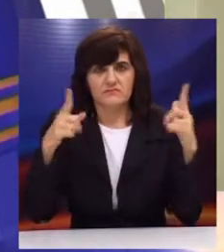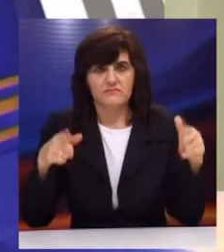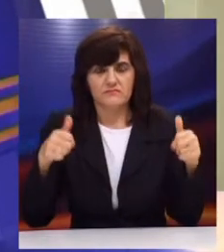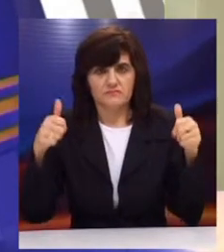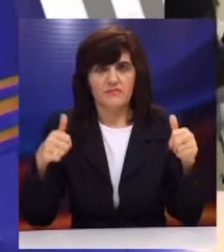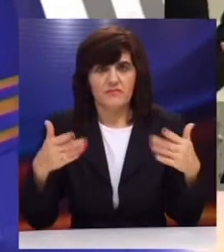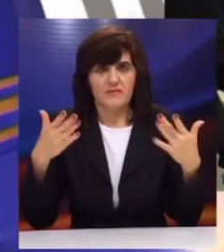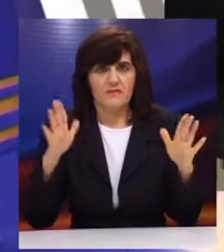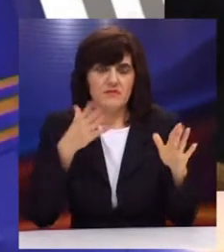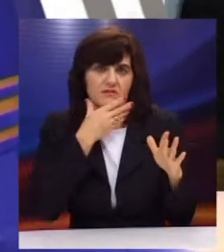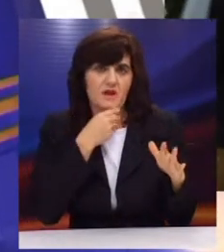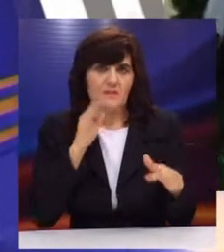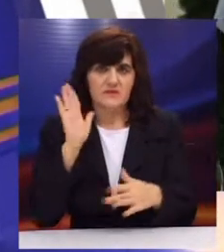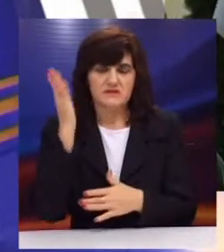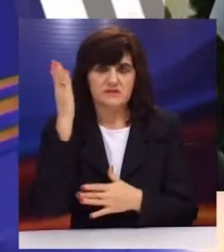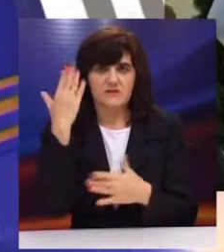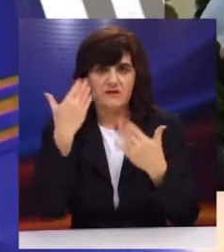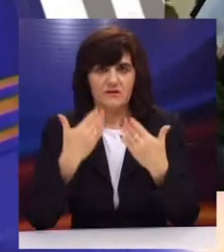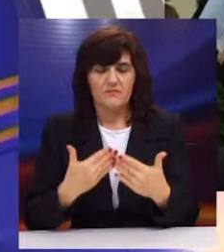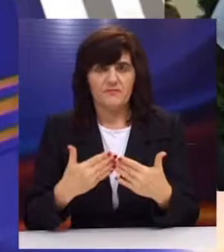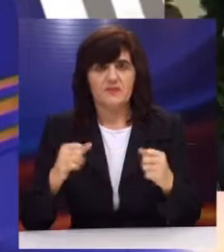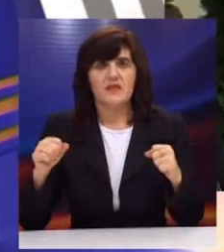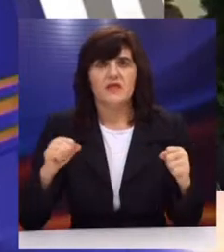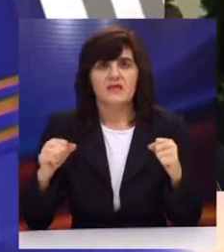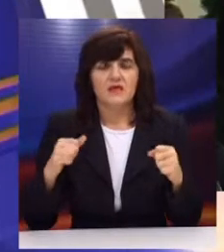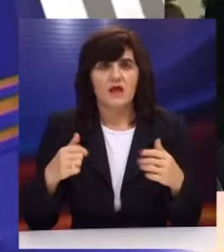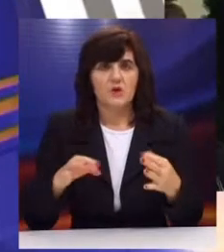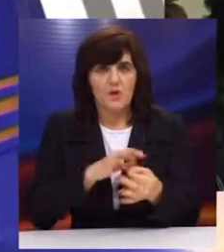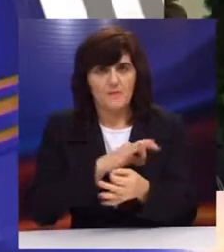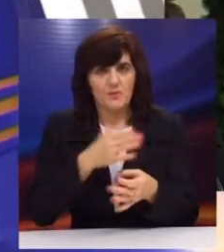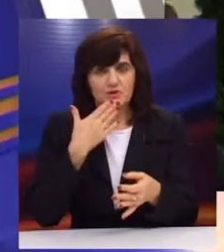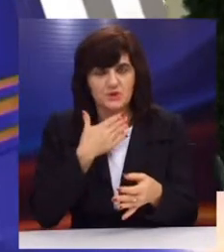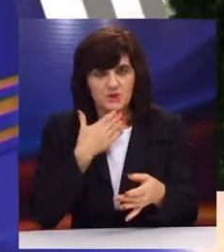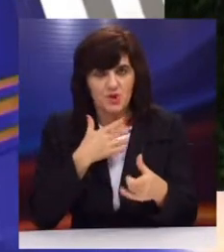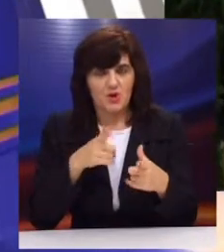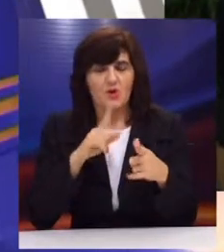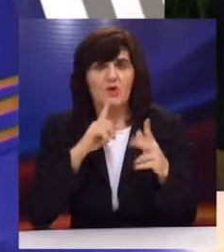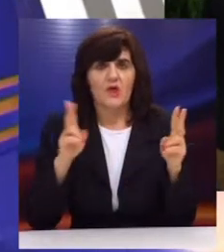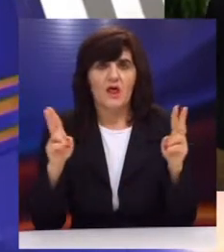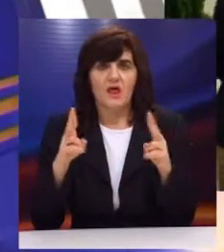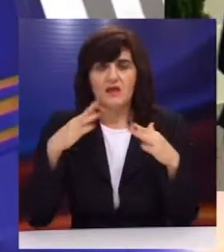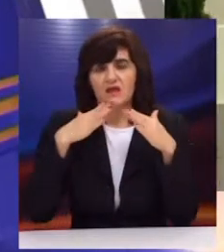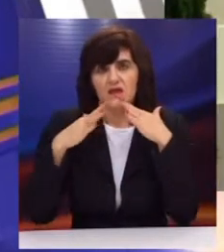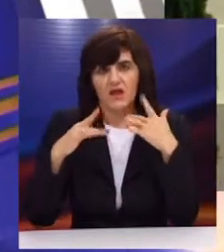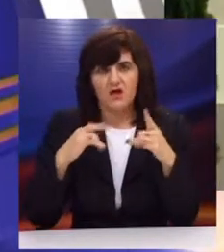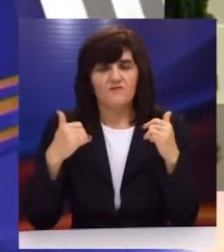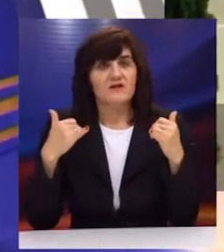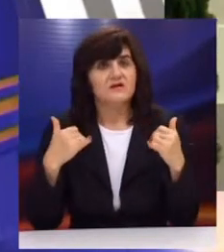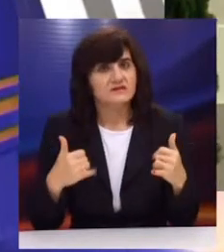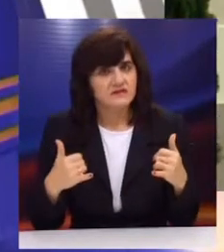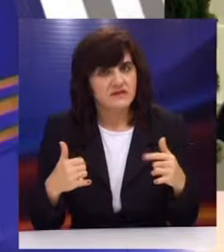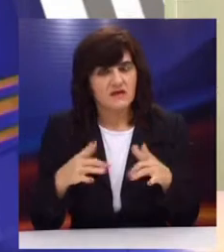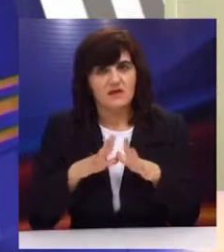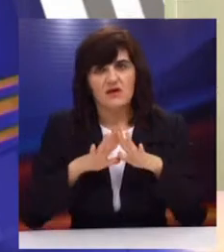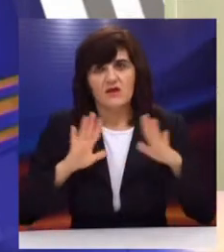koja predstavlja novi sjaj fasade. Direktorka muzičke škole, koja je održala kratak govor, je istakla da sada i učenici,